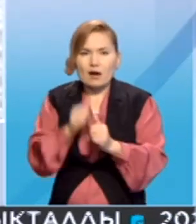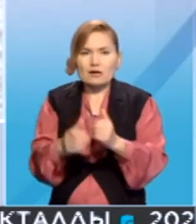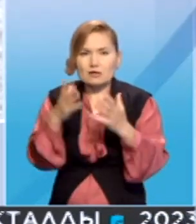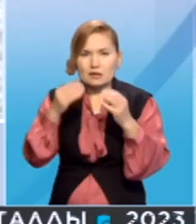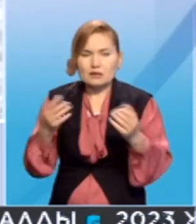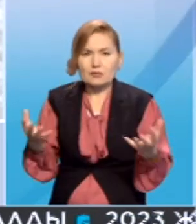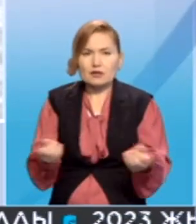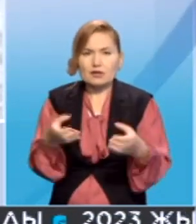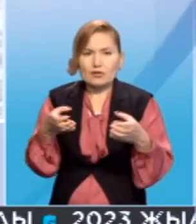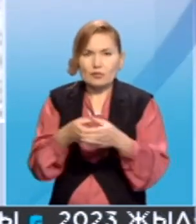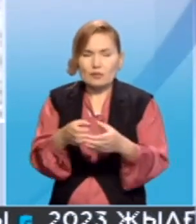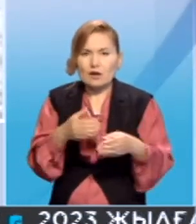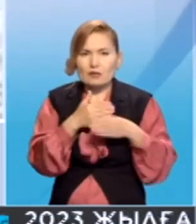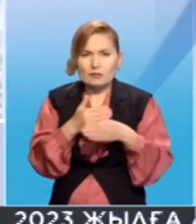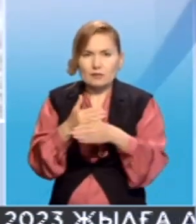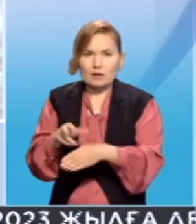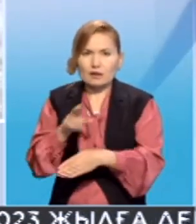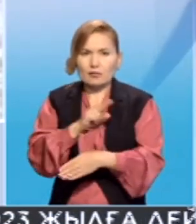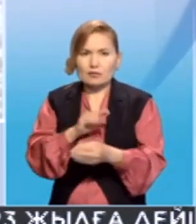жатыр.